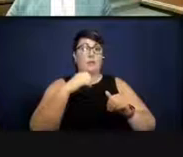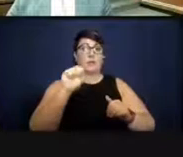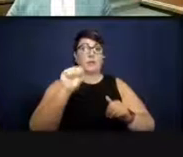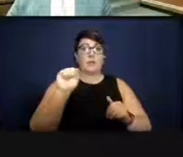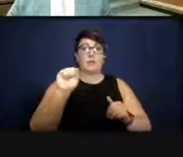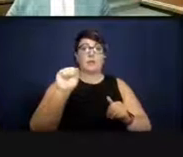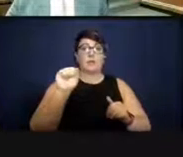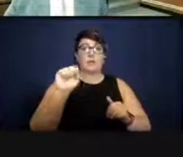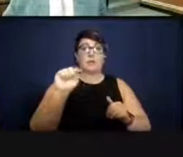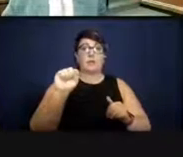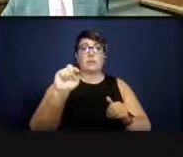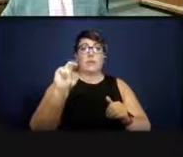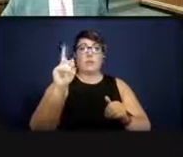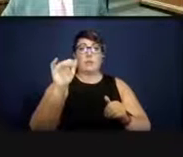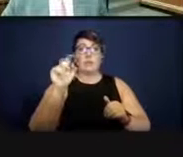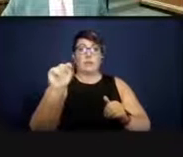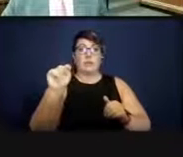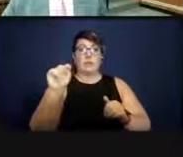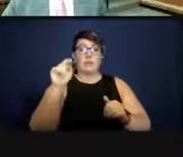أن يقر